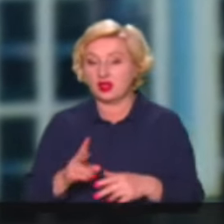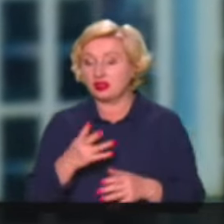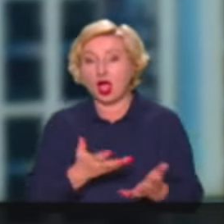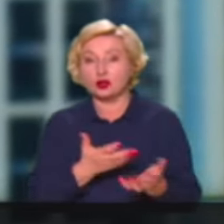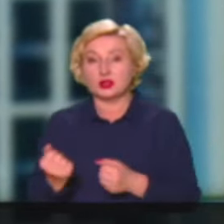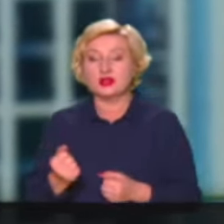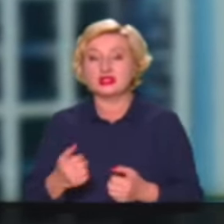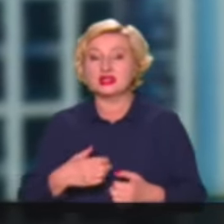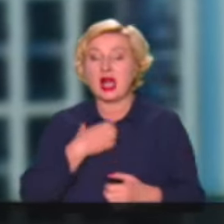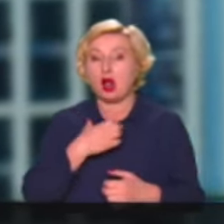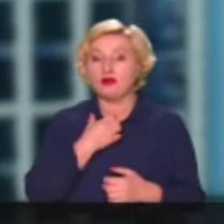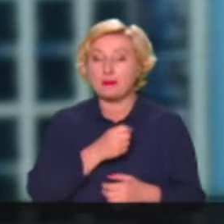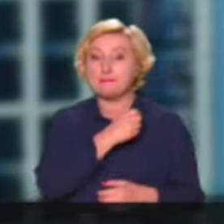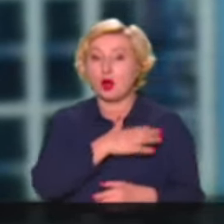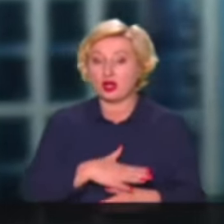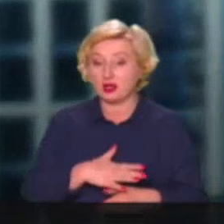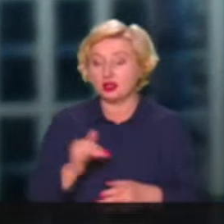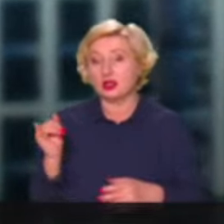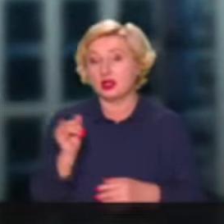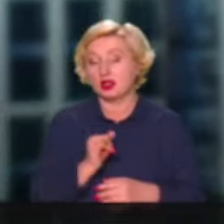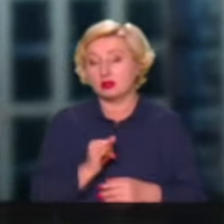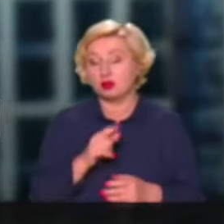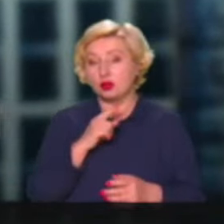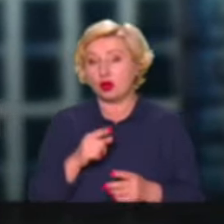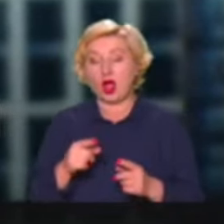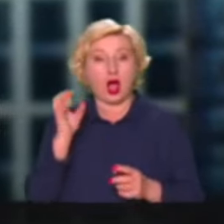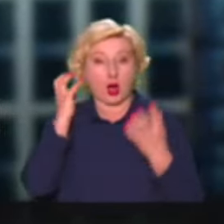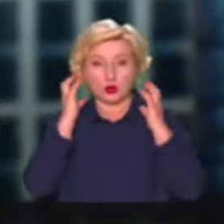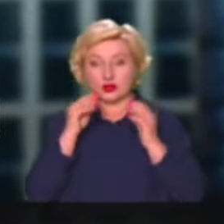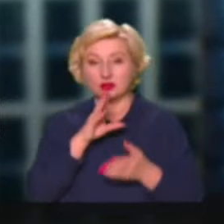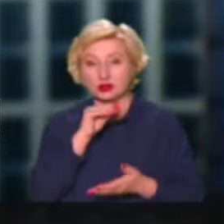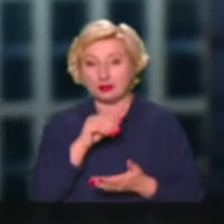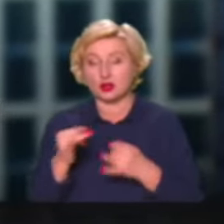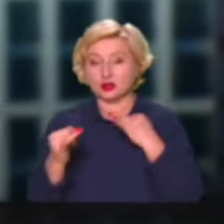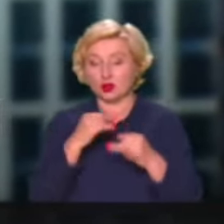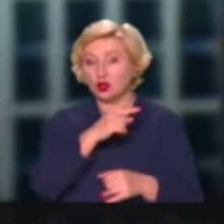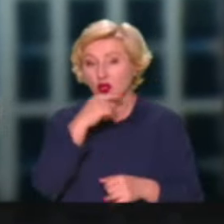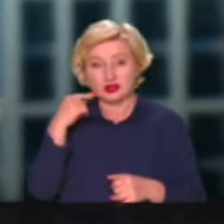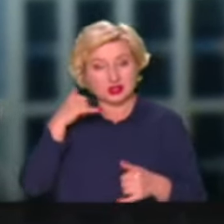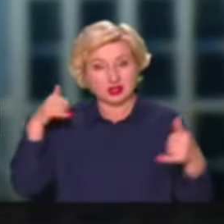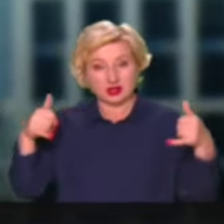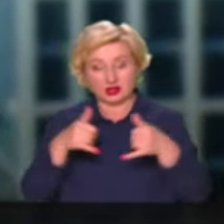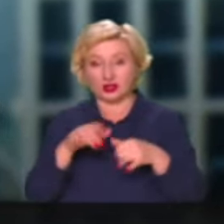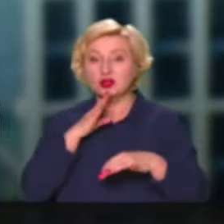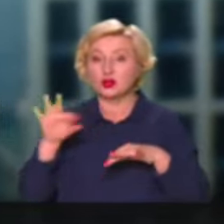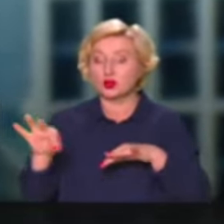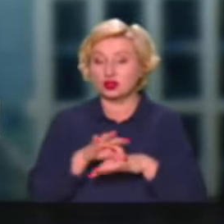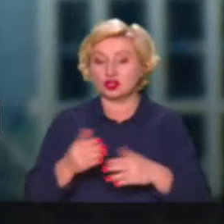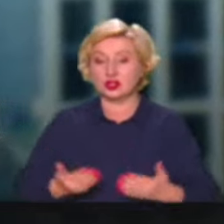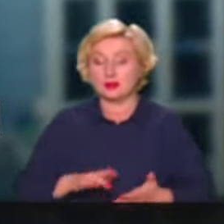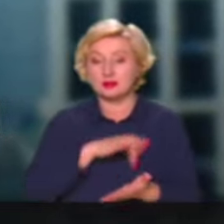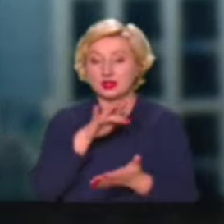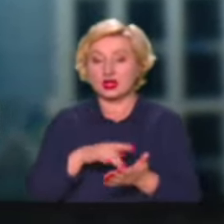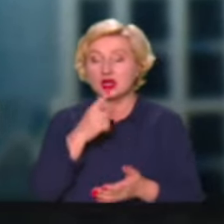страхові поранення. І було перехоплено аудіозапис розмови росіянина з його дружиною, жителькою міста